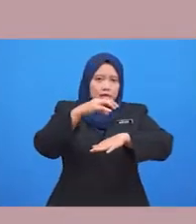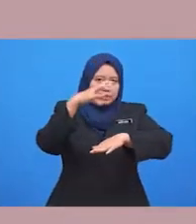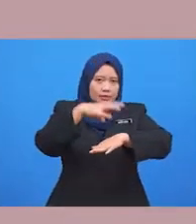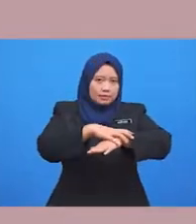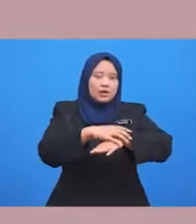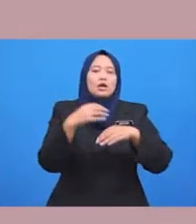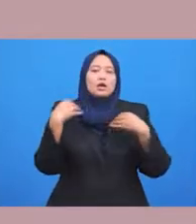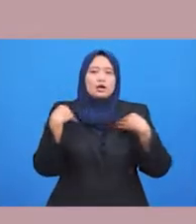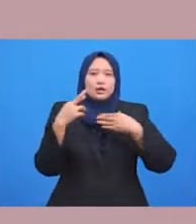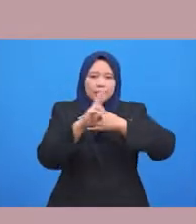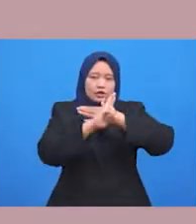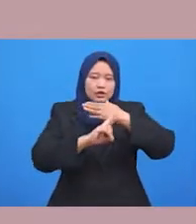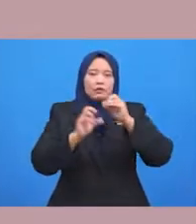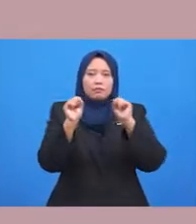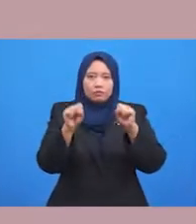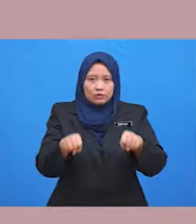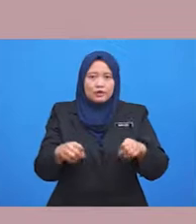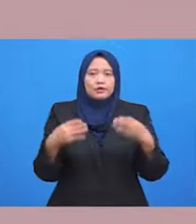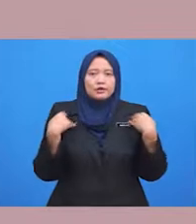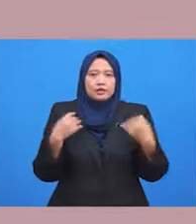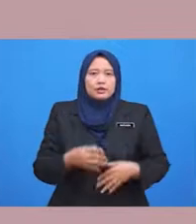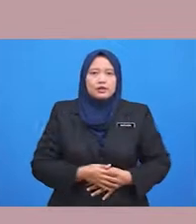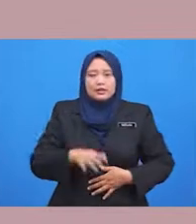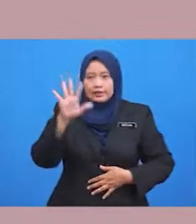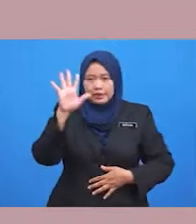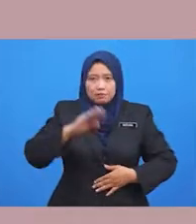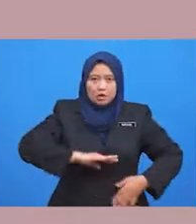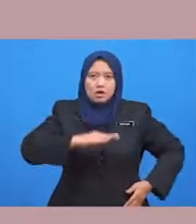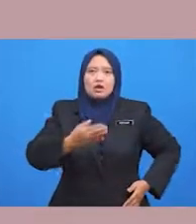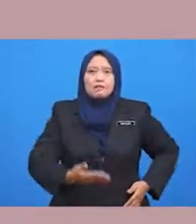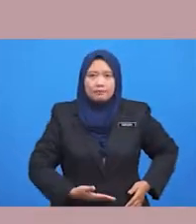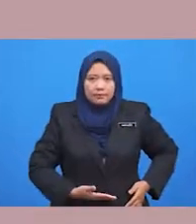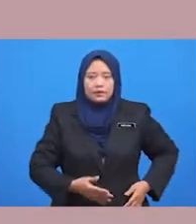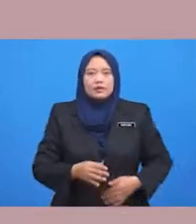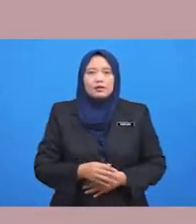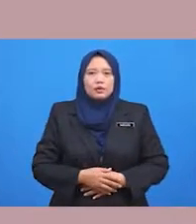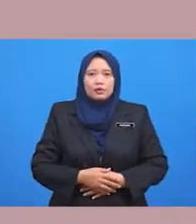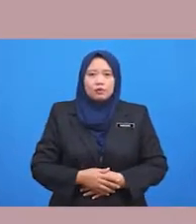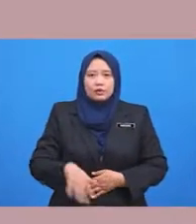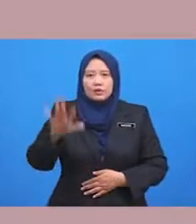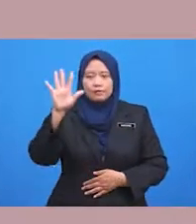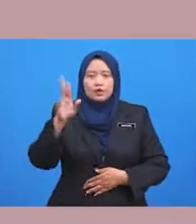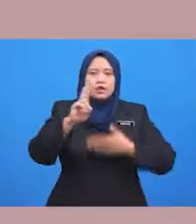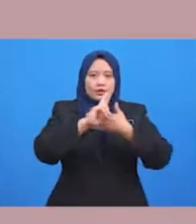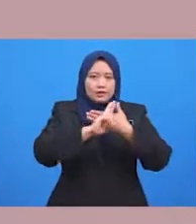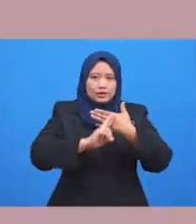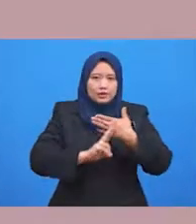berlaku. Yang kelima, kehamilan. Yang terakhir, trombosis vena iaitu darah